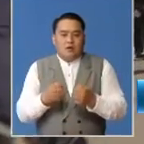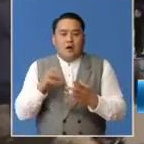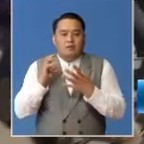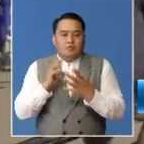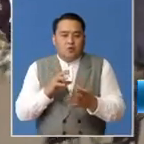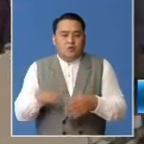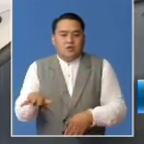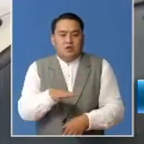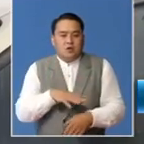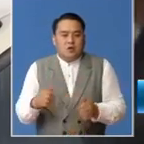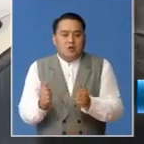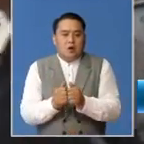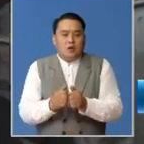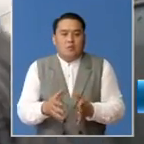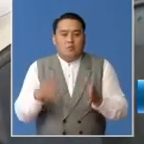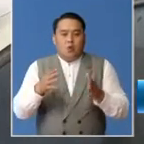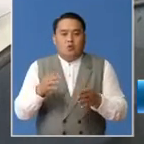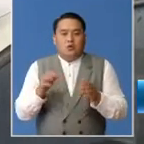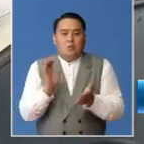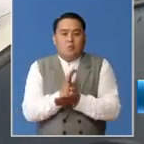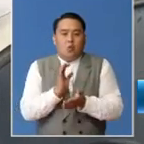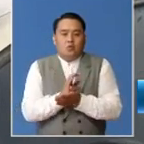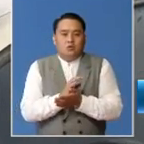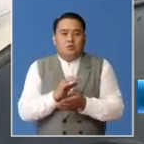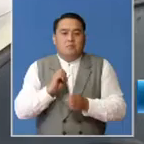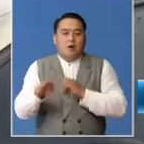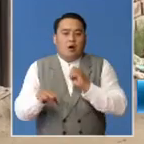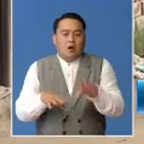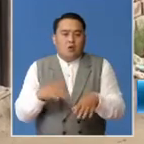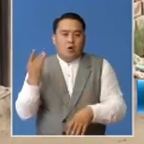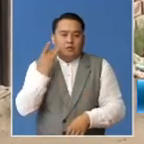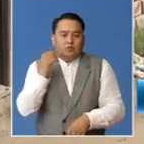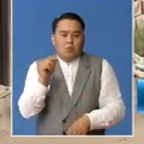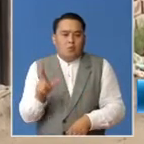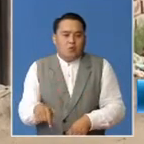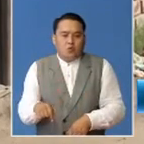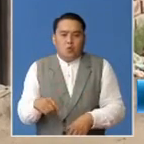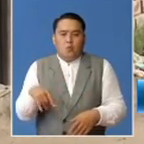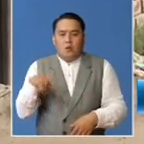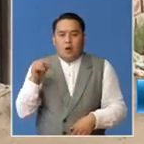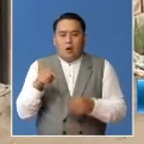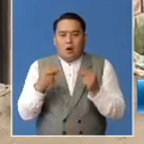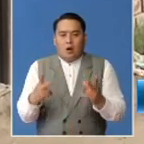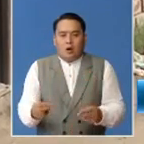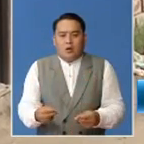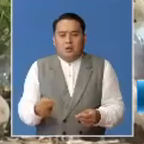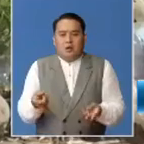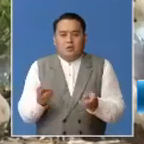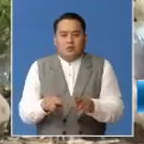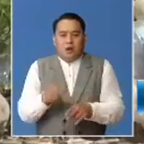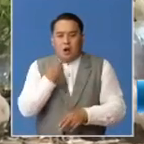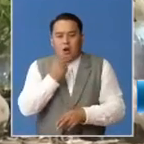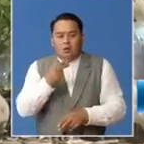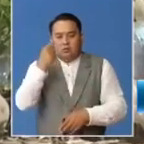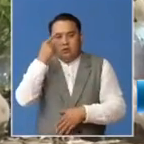автобусов. Территория вдоль дороги больше напоминает мусорный полигон. Всюду валяются пластиковые бутылки, пакеты, остатки еды. На